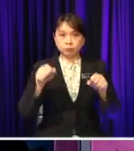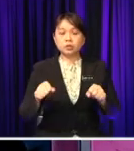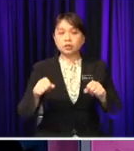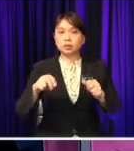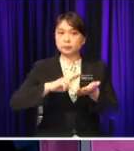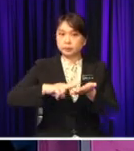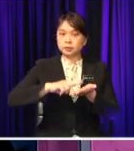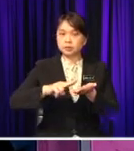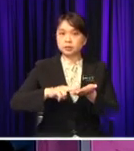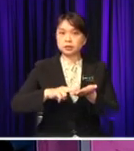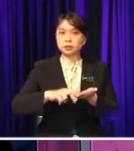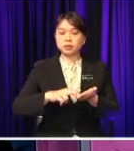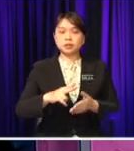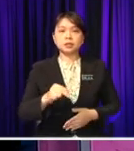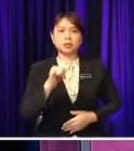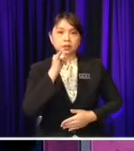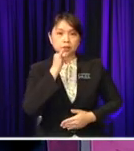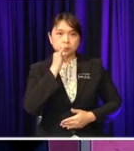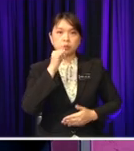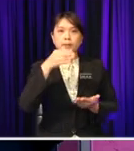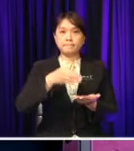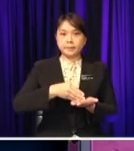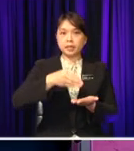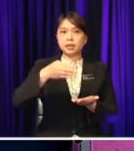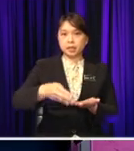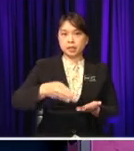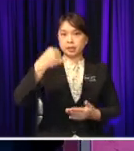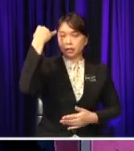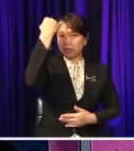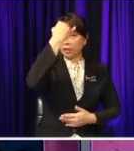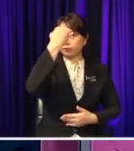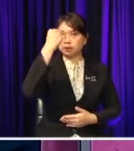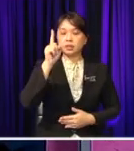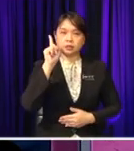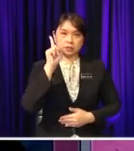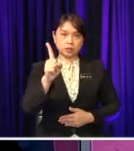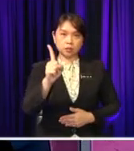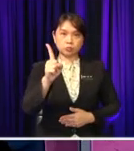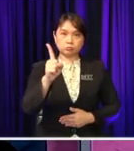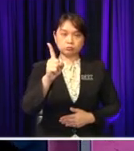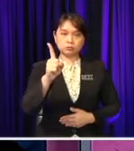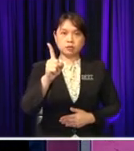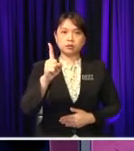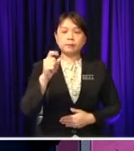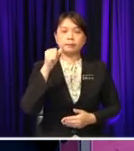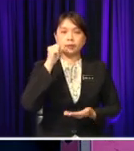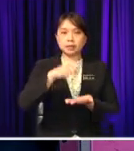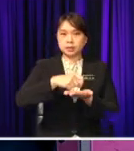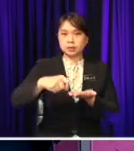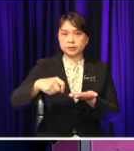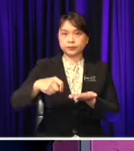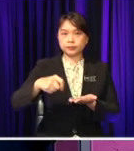Ibu belikan Ivan sebatang Pensil Ayah belikan lagi sebatang pensil